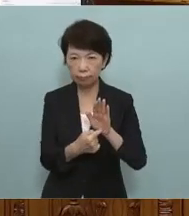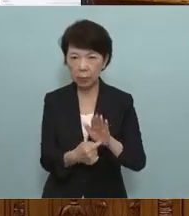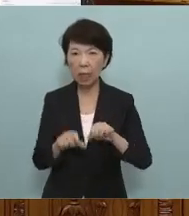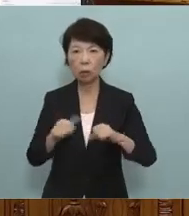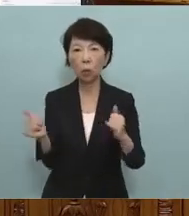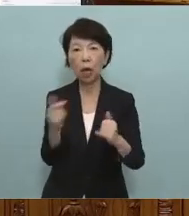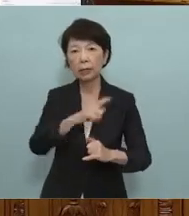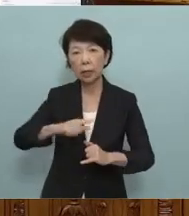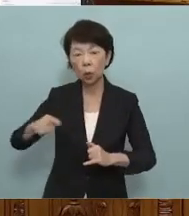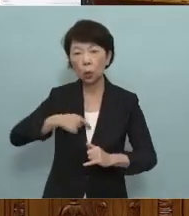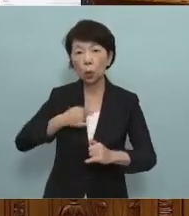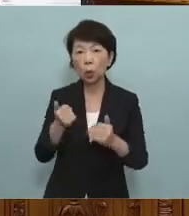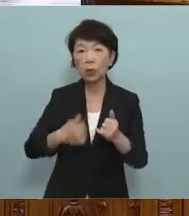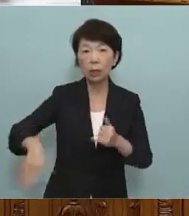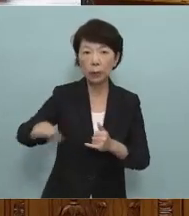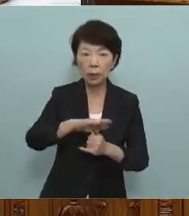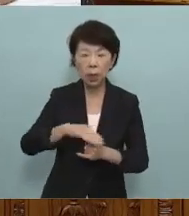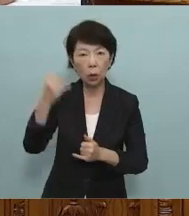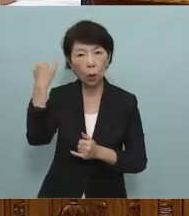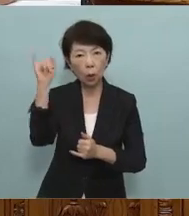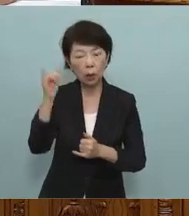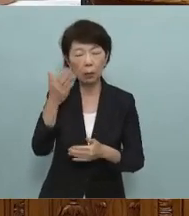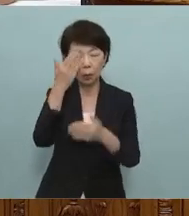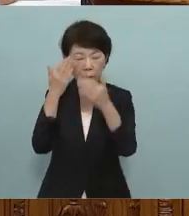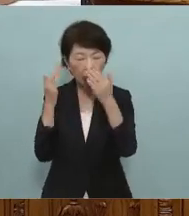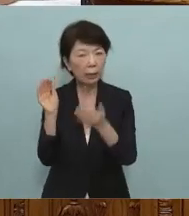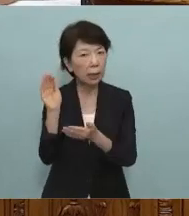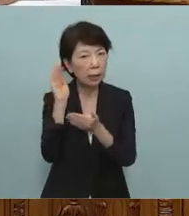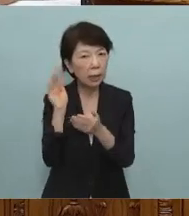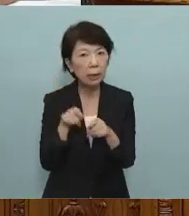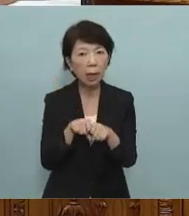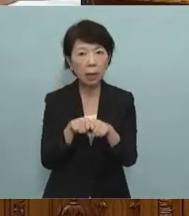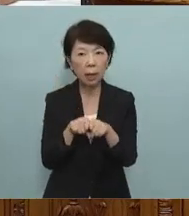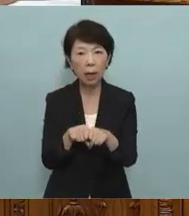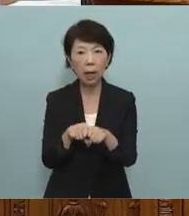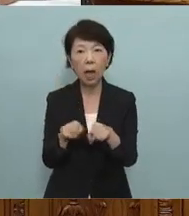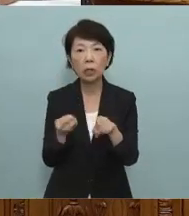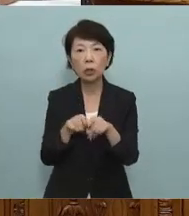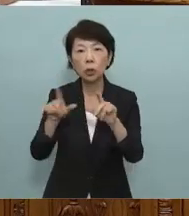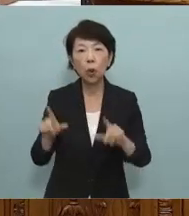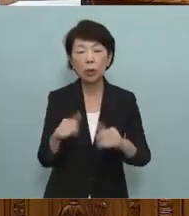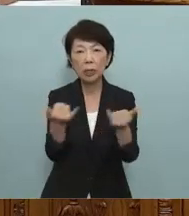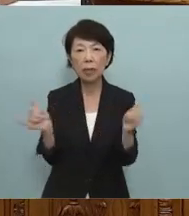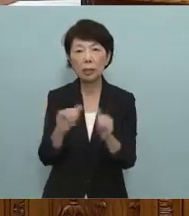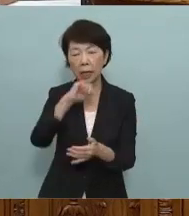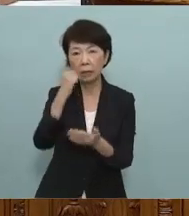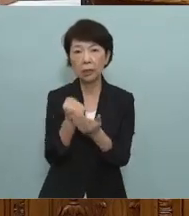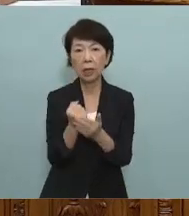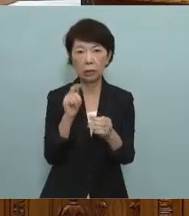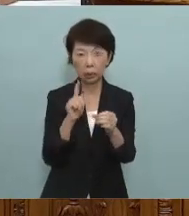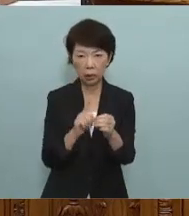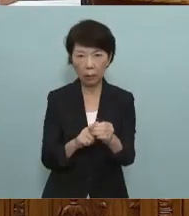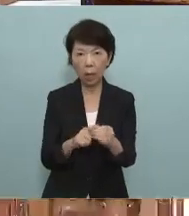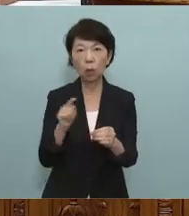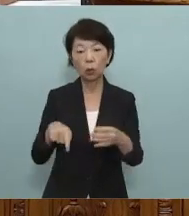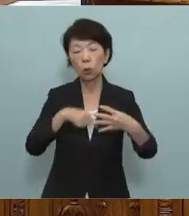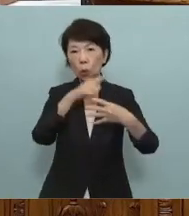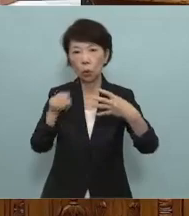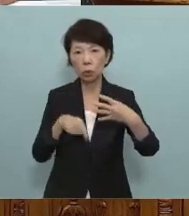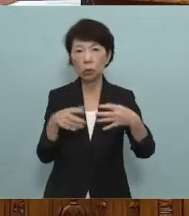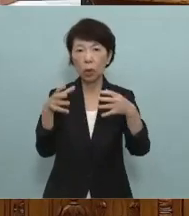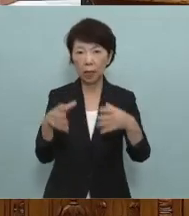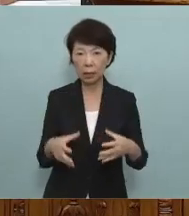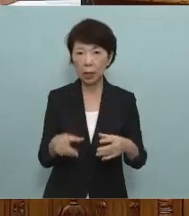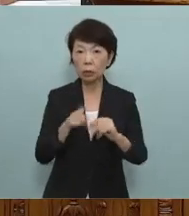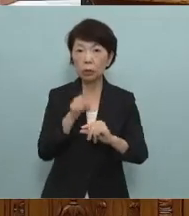者等の当事者の方々からのご意見を丁寧に伺いながら、共生社会の実現に向けて、この4つの柱を